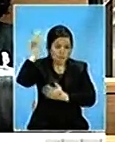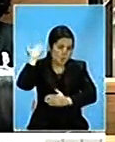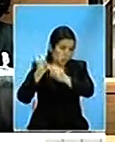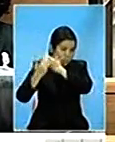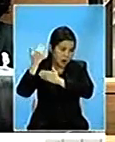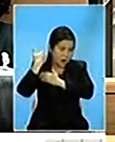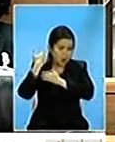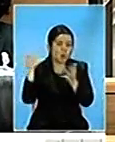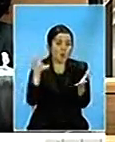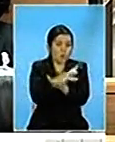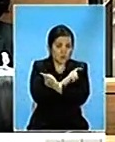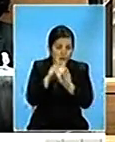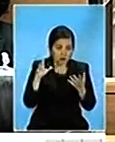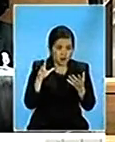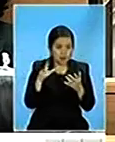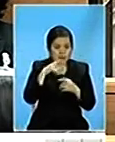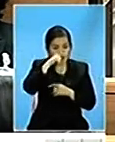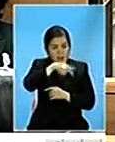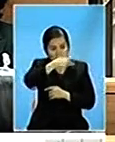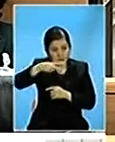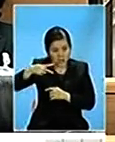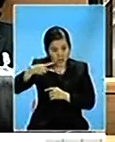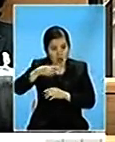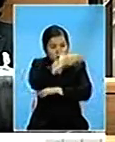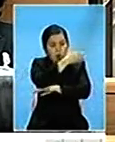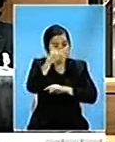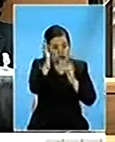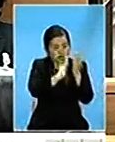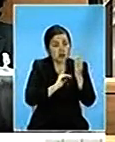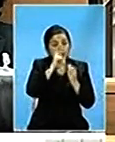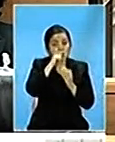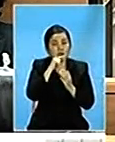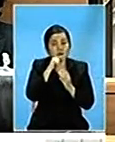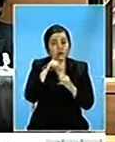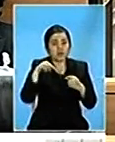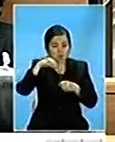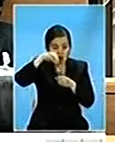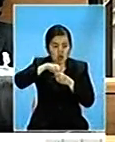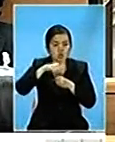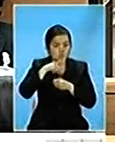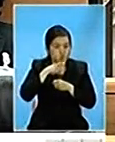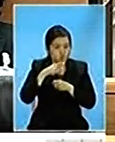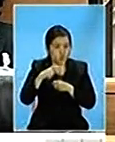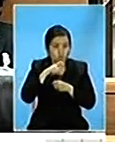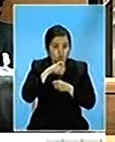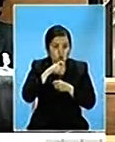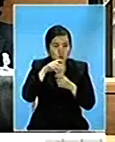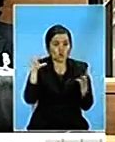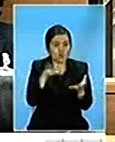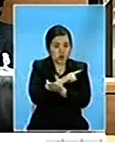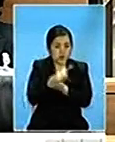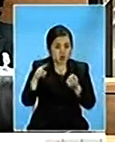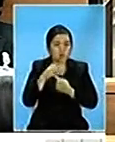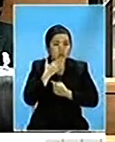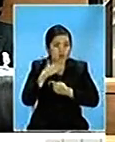าสตร์วัฒนธรรมและภาษาของชาติไทยเพื่อให้ดำรงเอกลักษณ์ของความเป็นไทยอย่